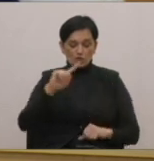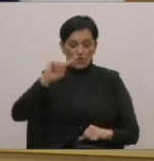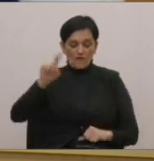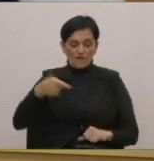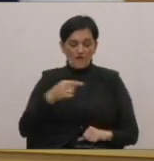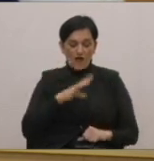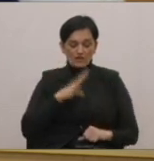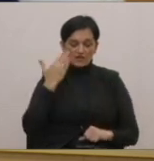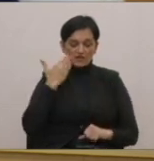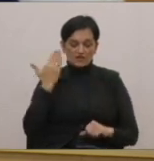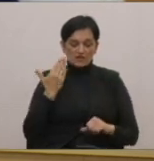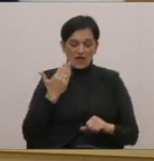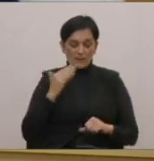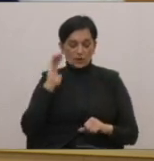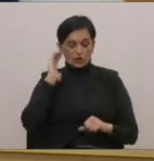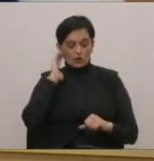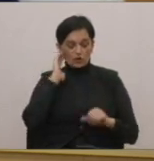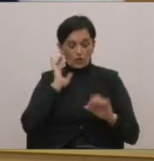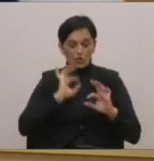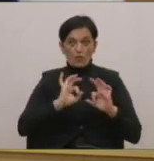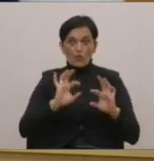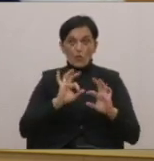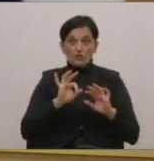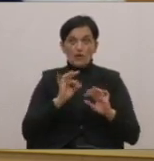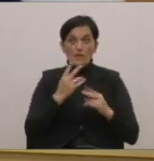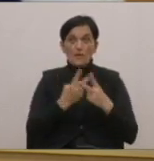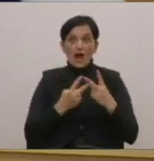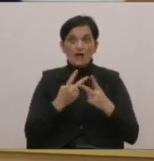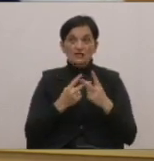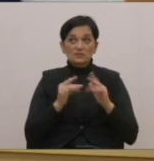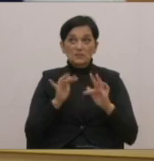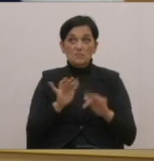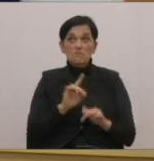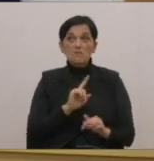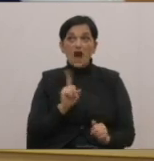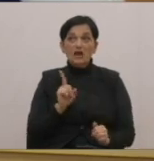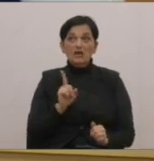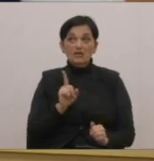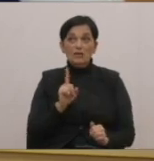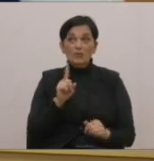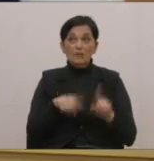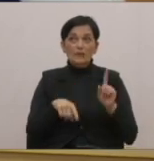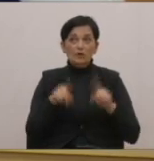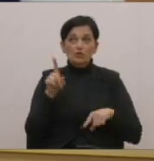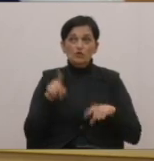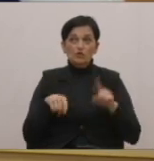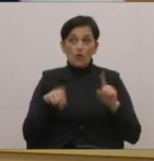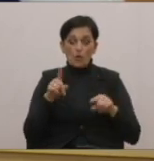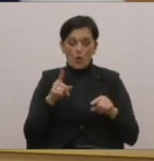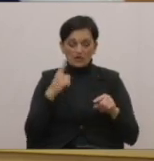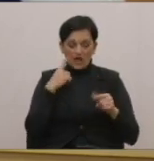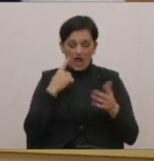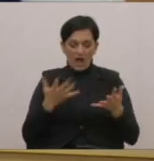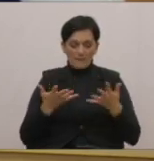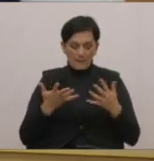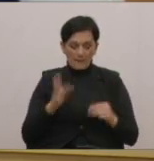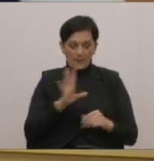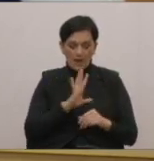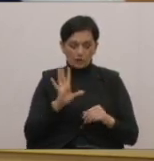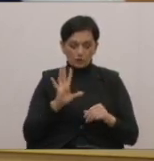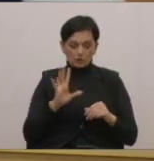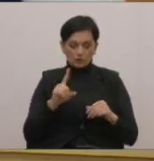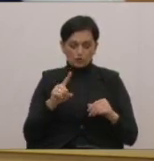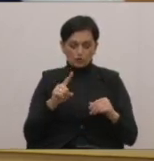რომ ზეპირი მოსმენით განეხილათ საქმეები პატიმრების, მაგრამ ნუ ზოგადად არ იყო ეს ეფექტური, და ამის